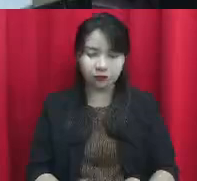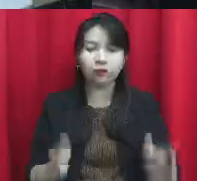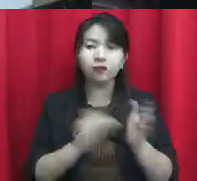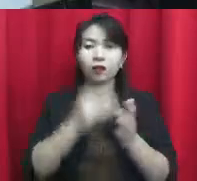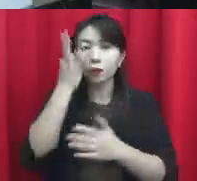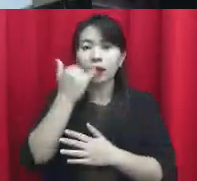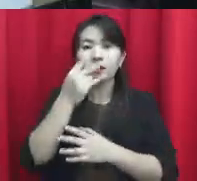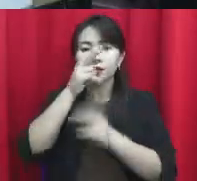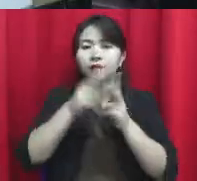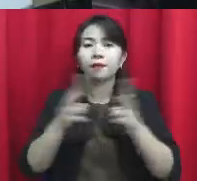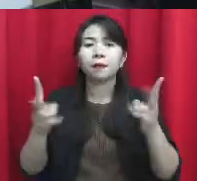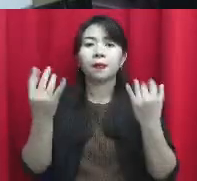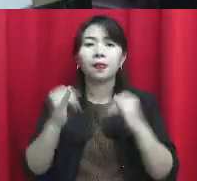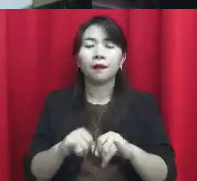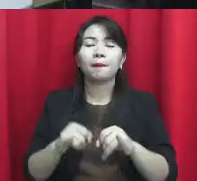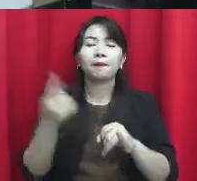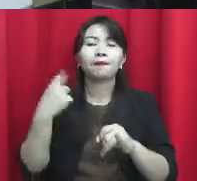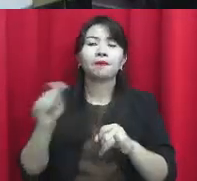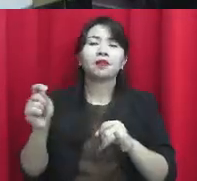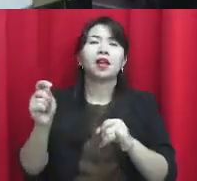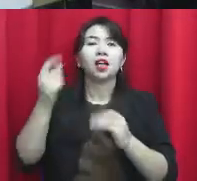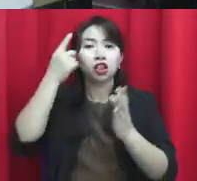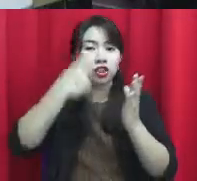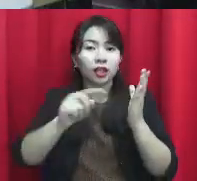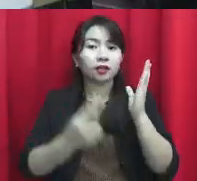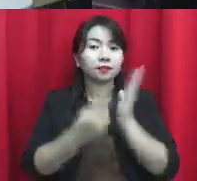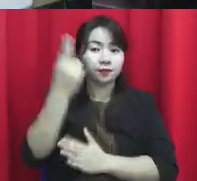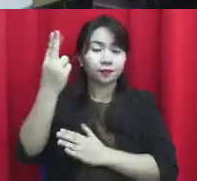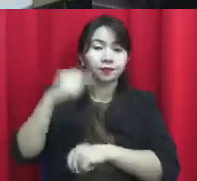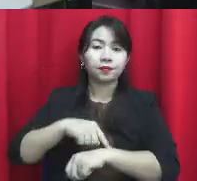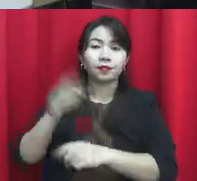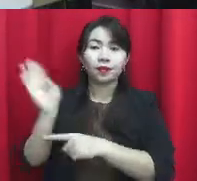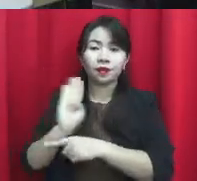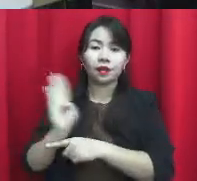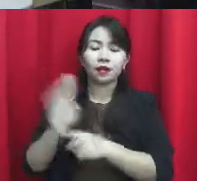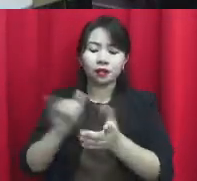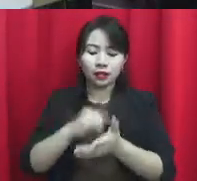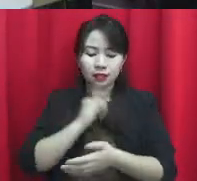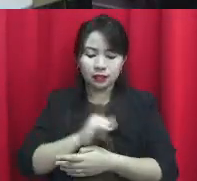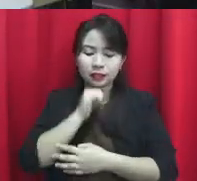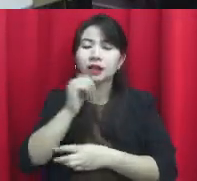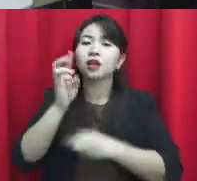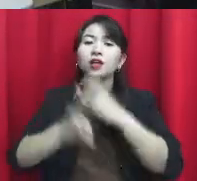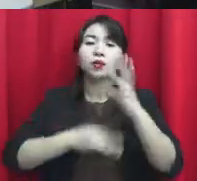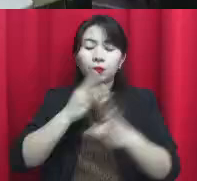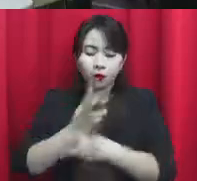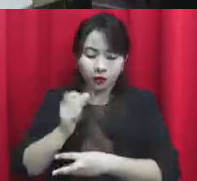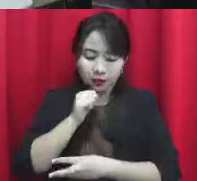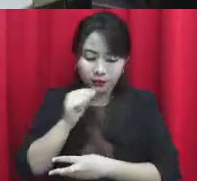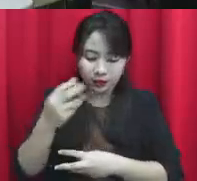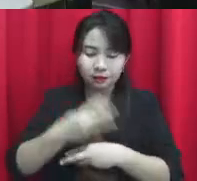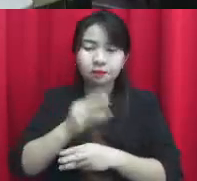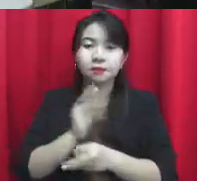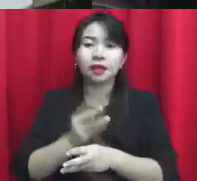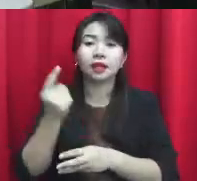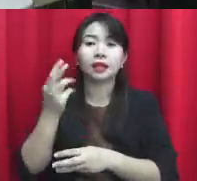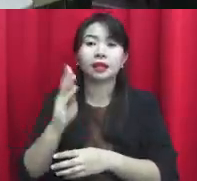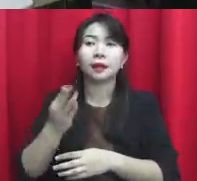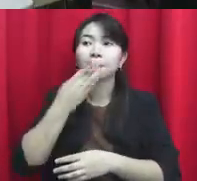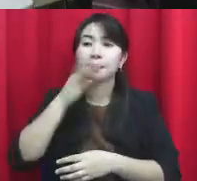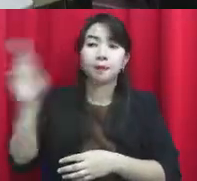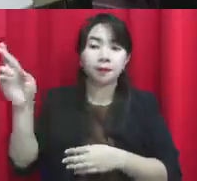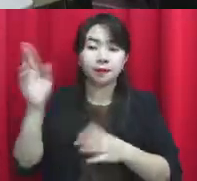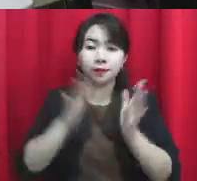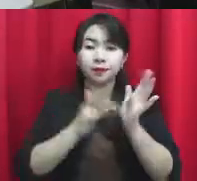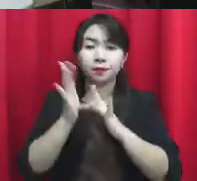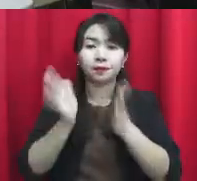baliatan ang dapat po na makita nila dito it's not the world that will make them a better Christian it is the things